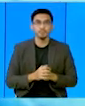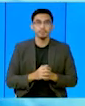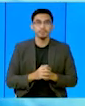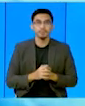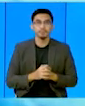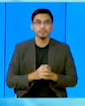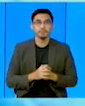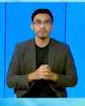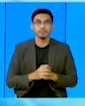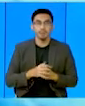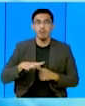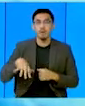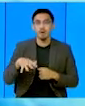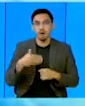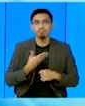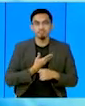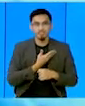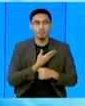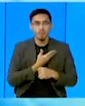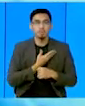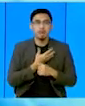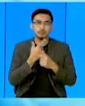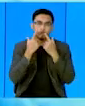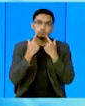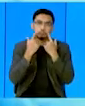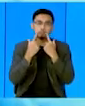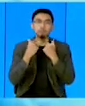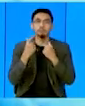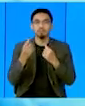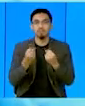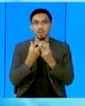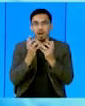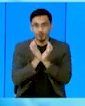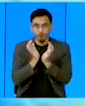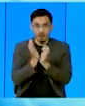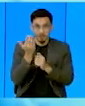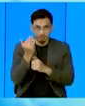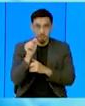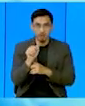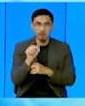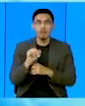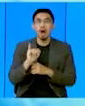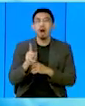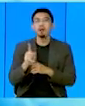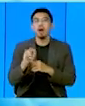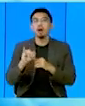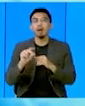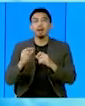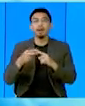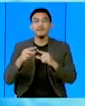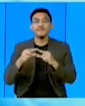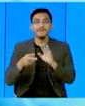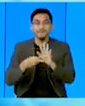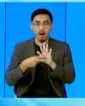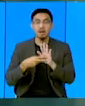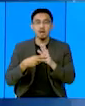satu pemirsa duka menyelimuti keluarga korban kecelakaan maut buswisata di Subang Jawa Barat dan untuk mengetahui lebih